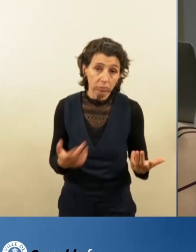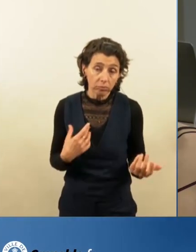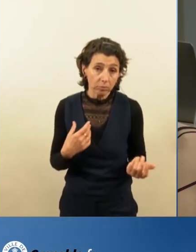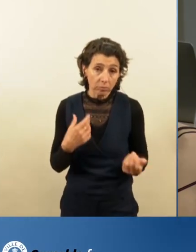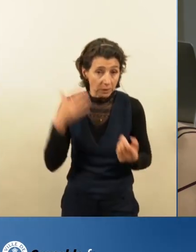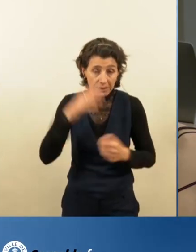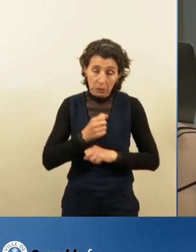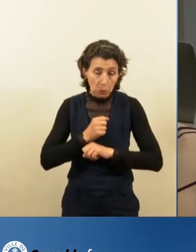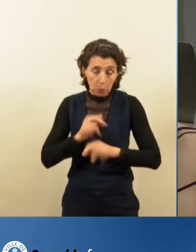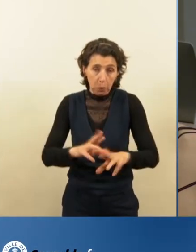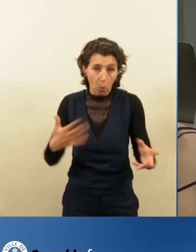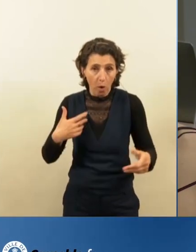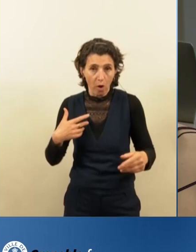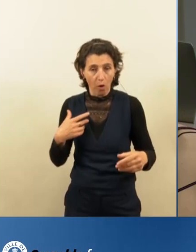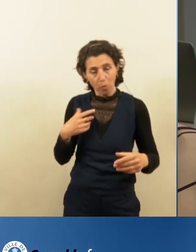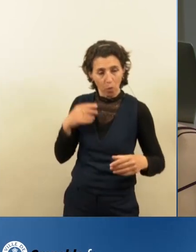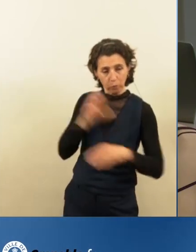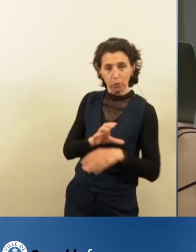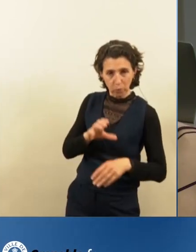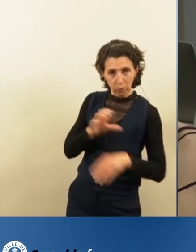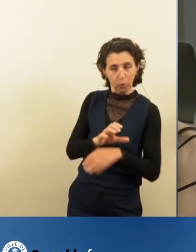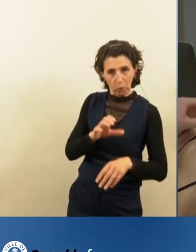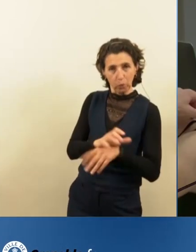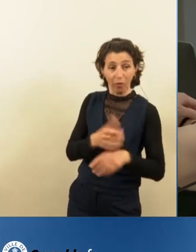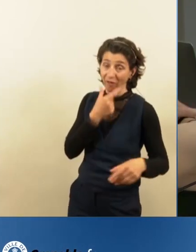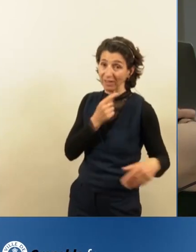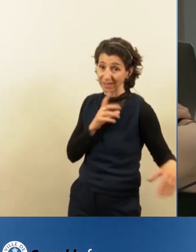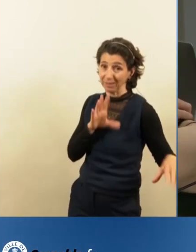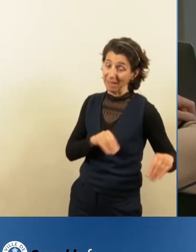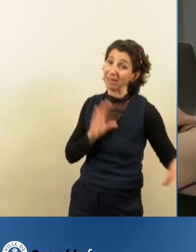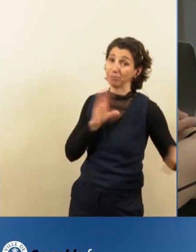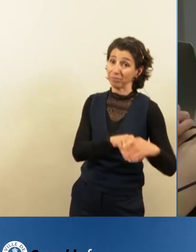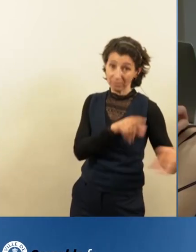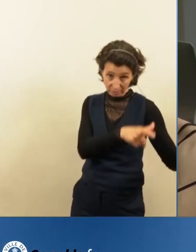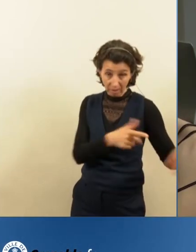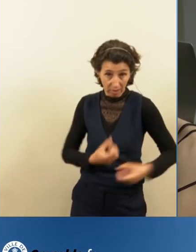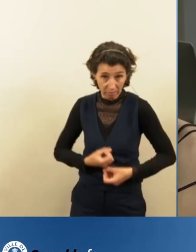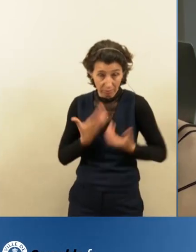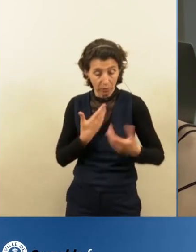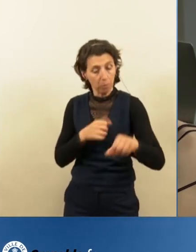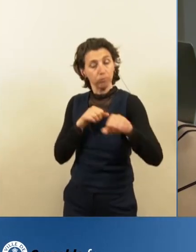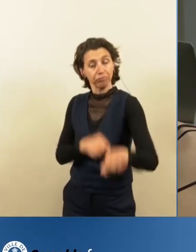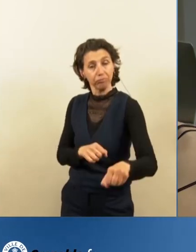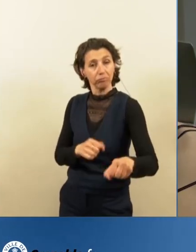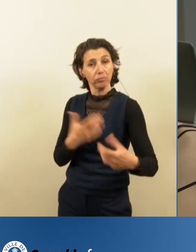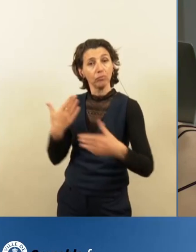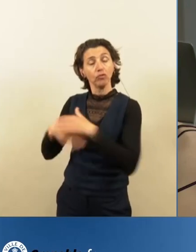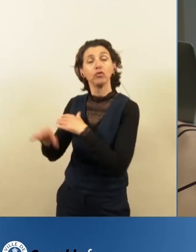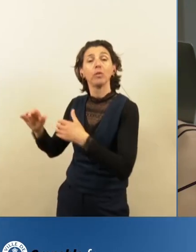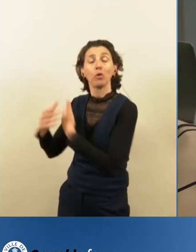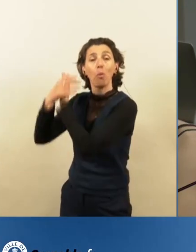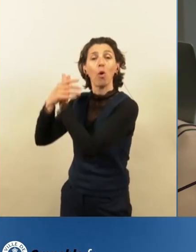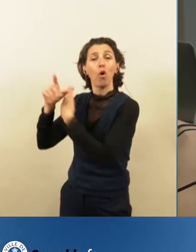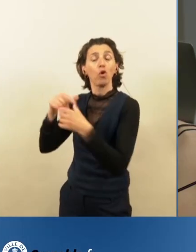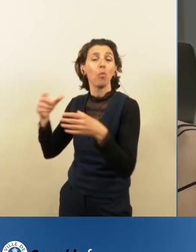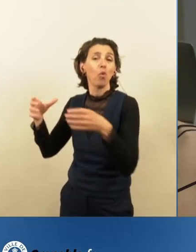dans l'opposition et c'est bien ça que vous exprimez dans votre positionnement vis-à-vis de votre propre majorité à la métropole c'est